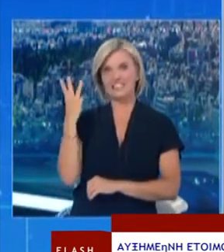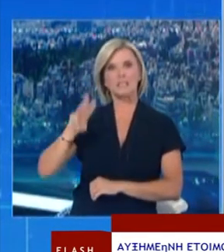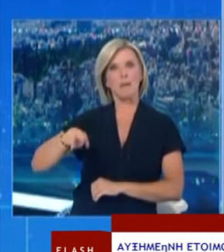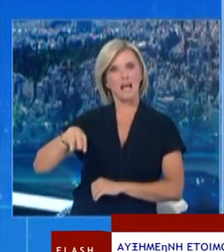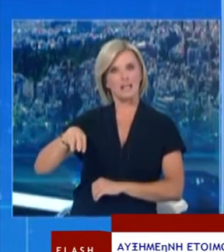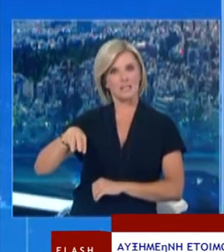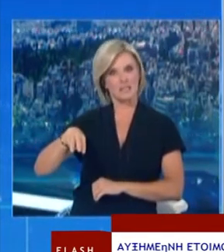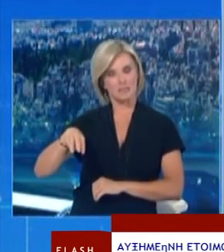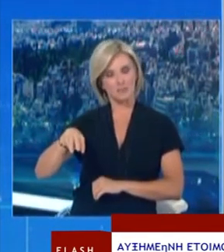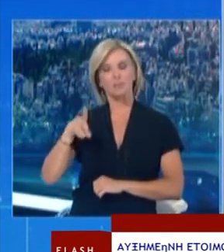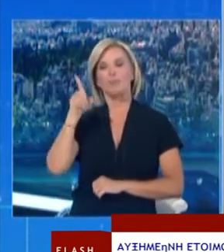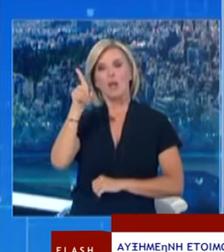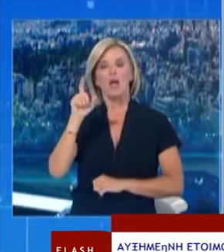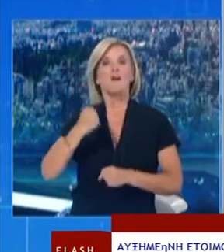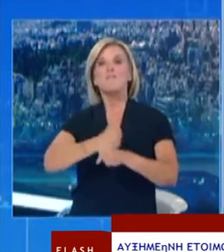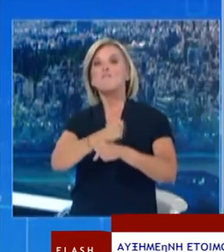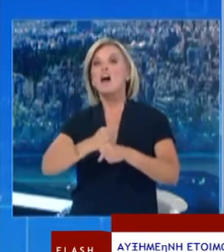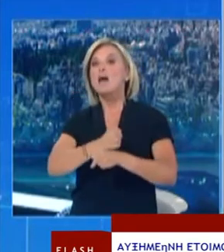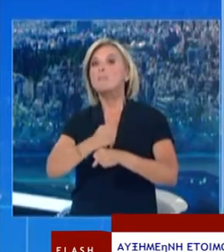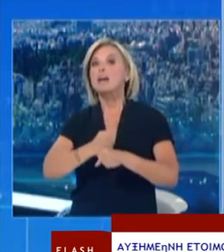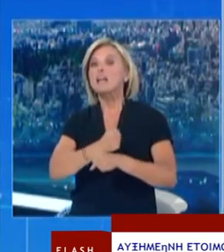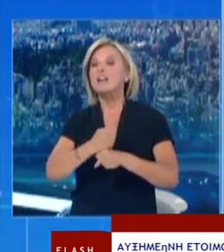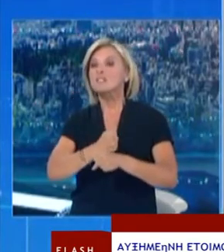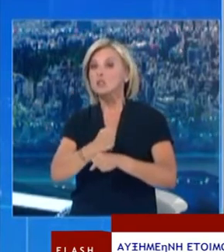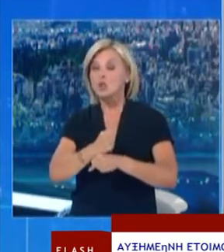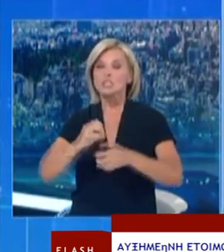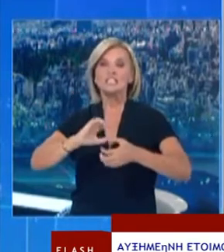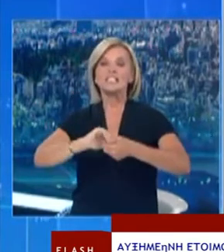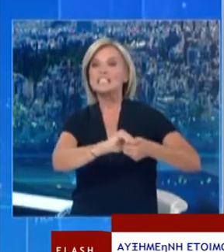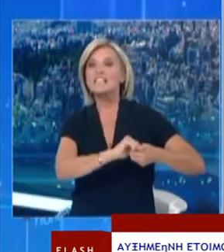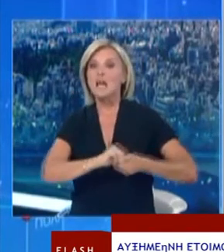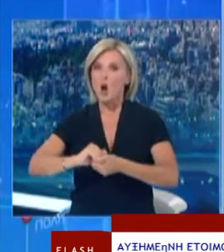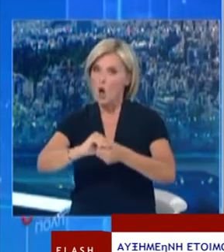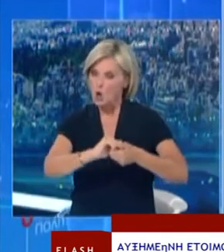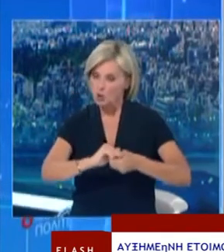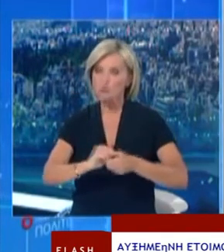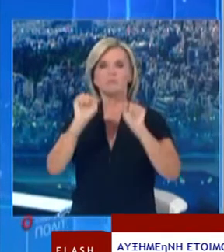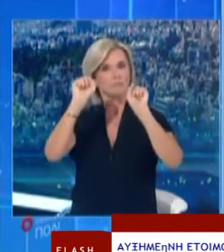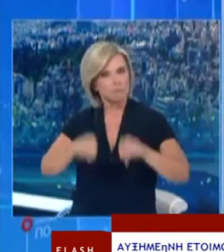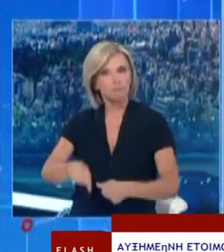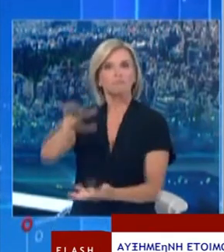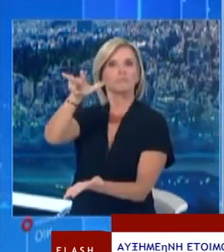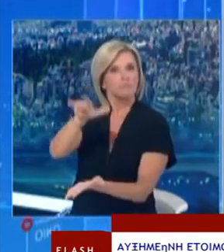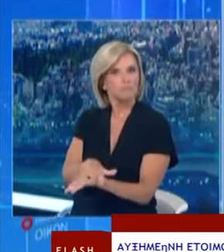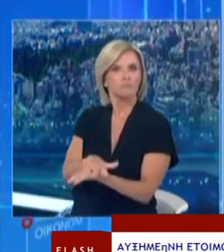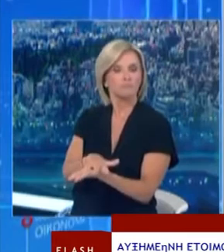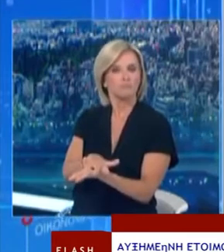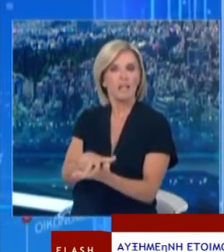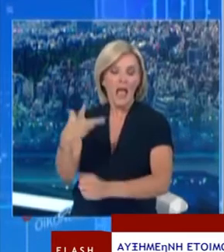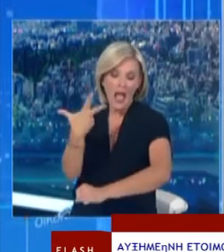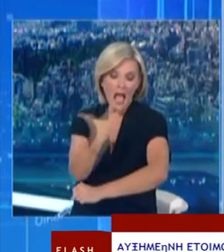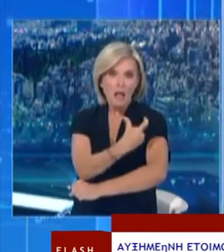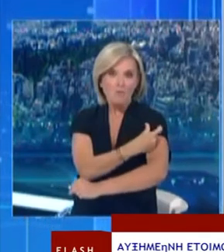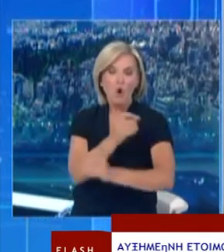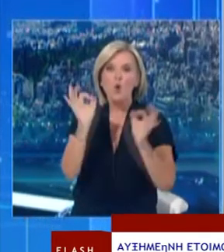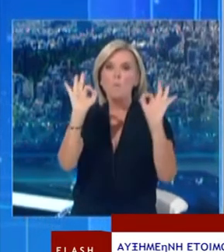ο EMA ενέκρινε και το εμβόλιο της Moderna με το όνομα Spikevax και για παιδιά